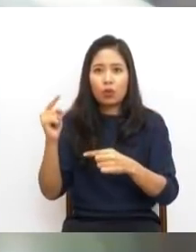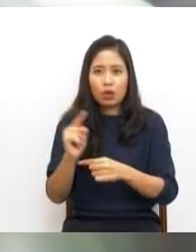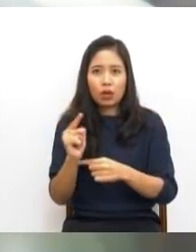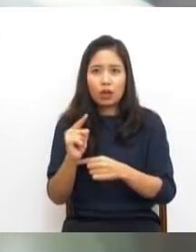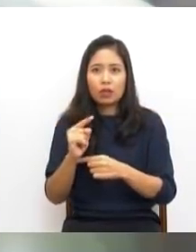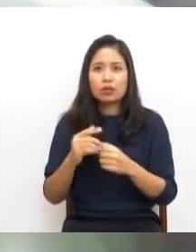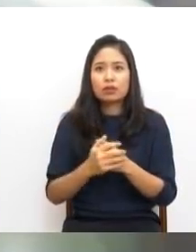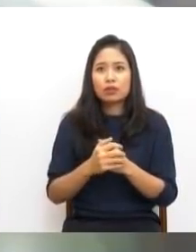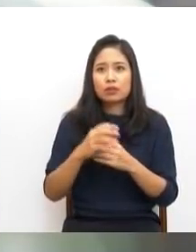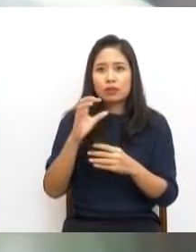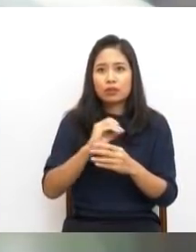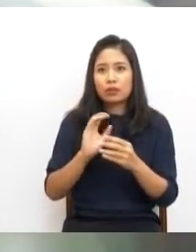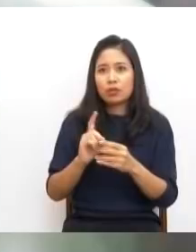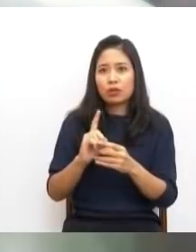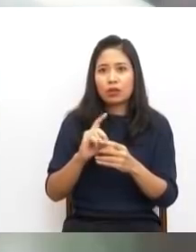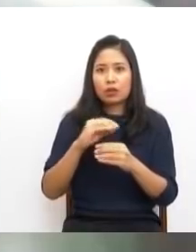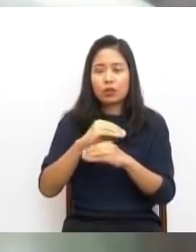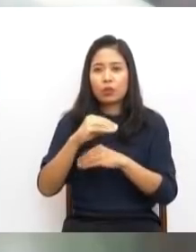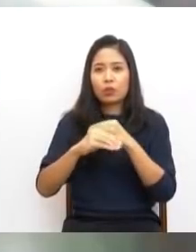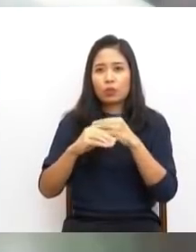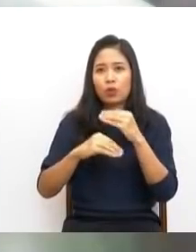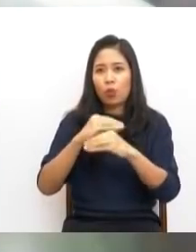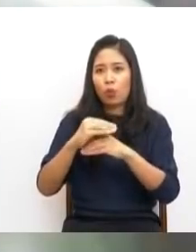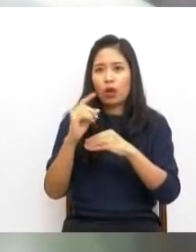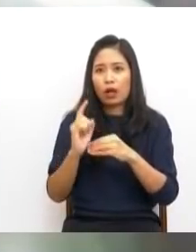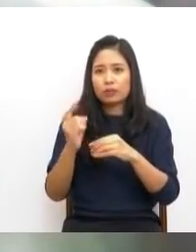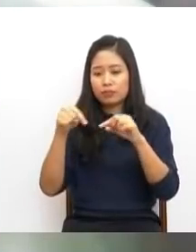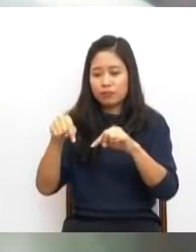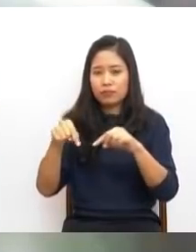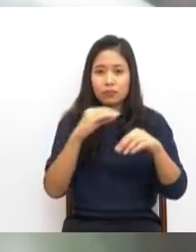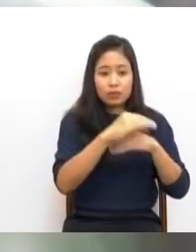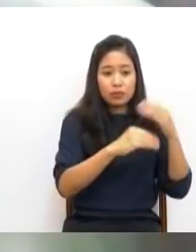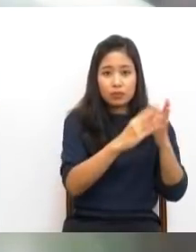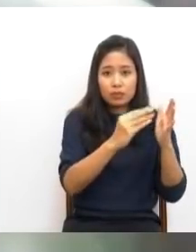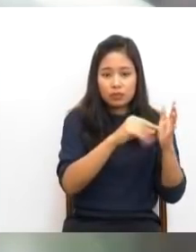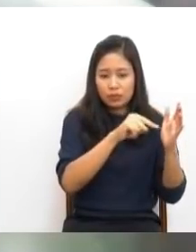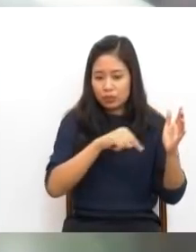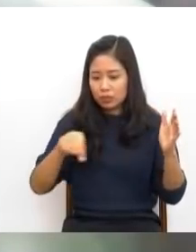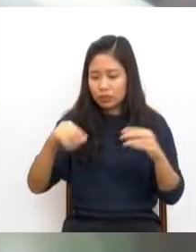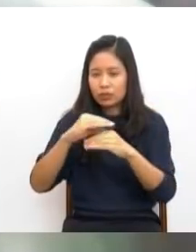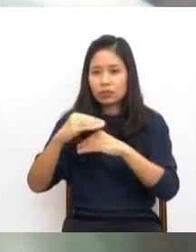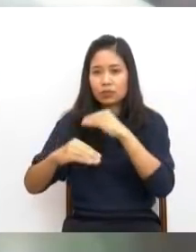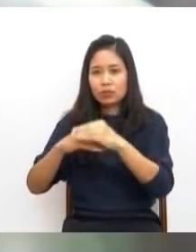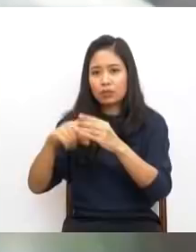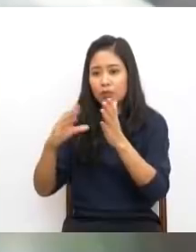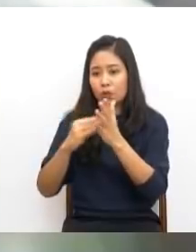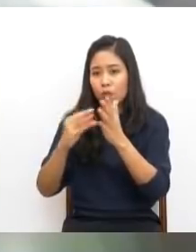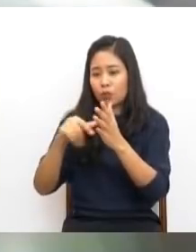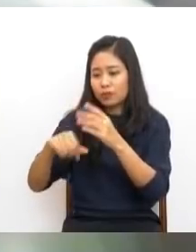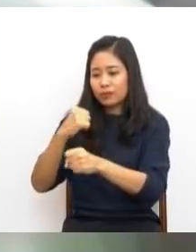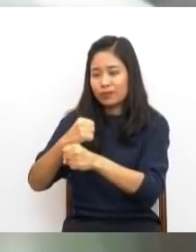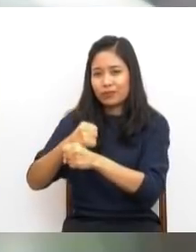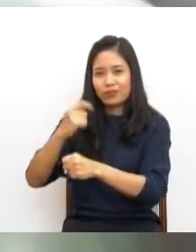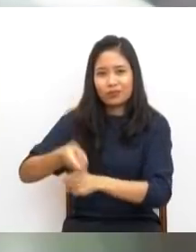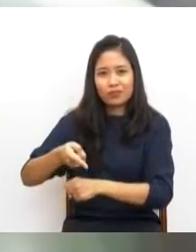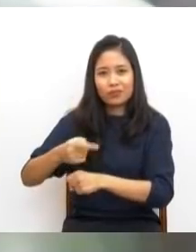ของตามหาครู STEM Rangers อย่างเงี้ยค่ะก็คือว่าครู STEM Rangers ที่ว่านี่ก็คือจะเป็นคุณครูที่ส่งคลิปวิดีโอมาเพื่อการร่วม